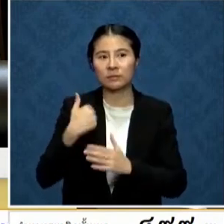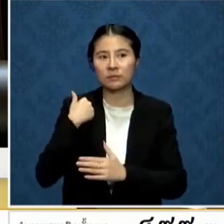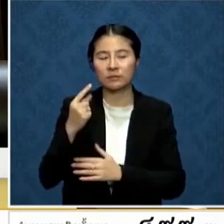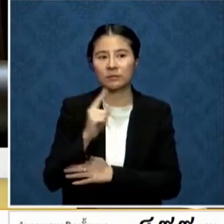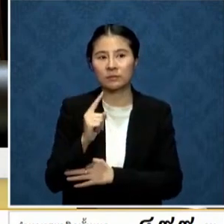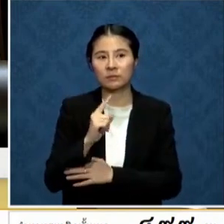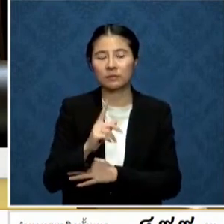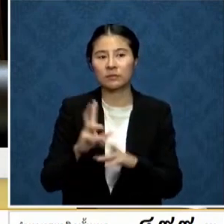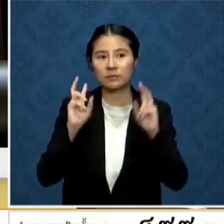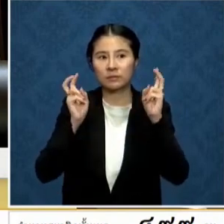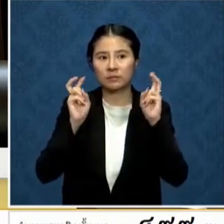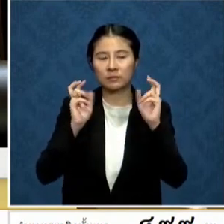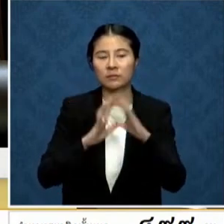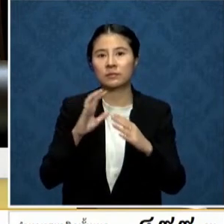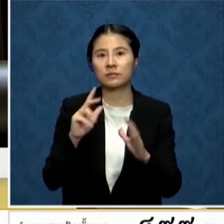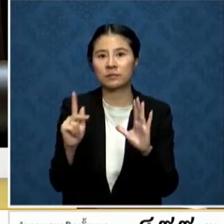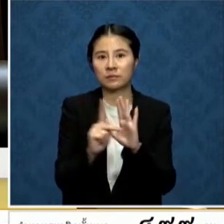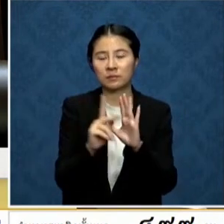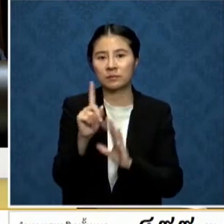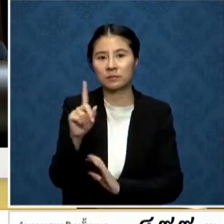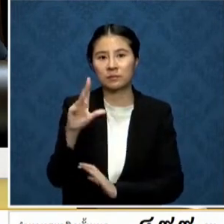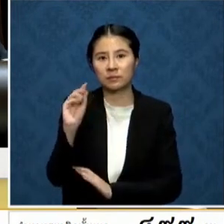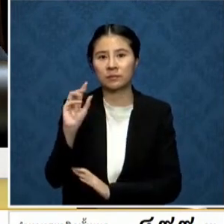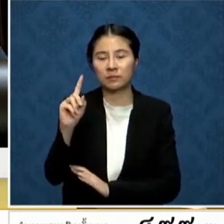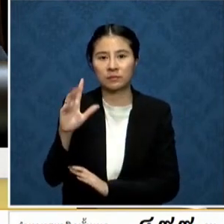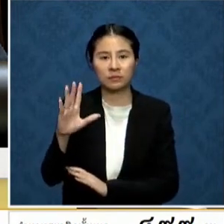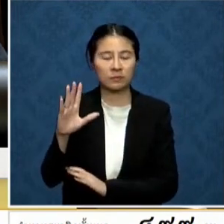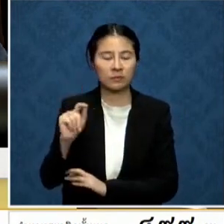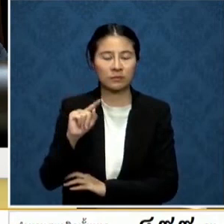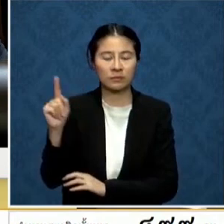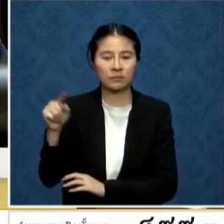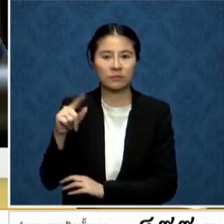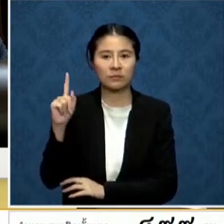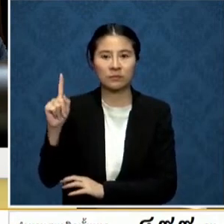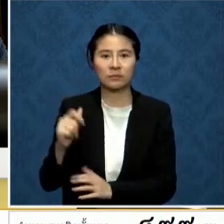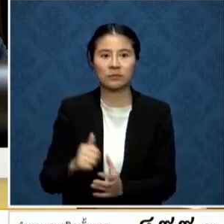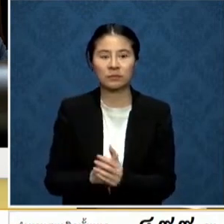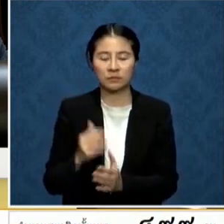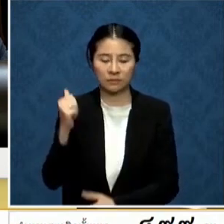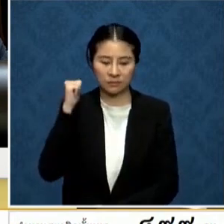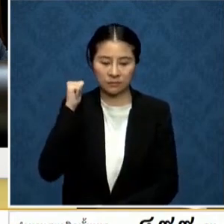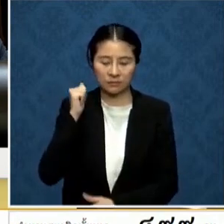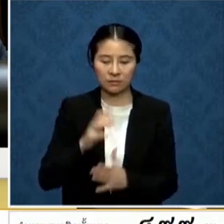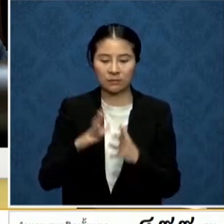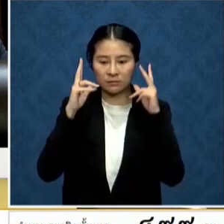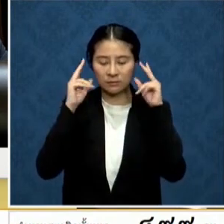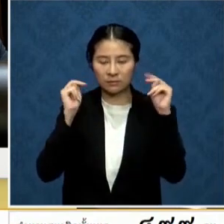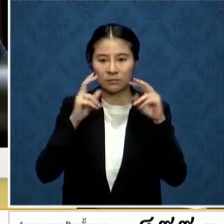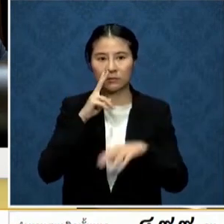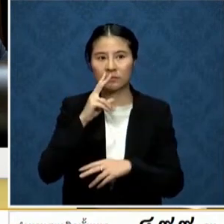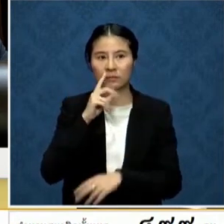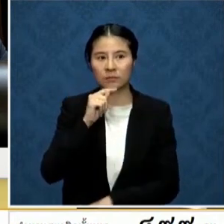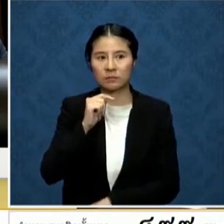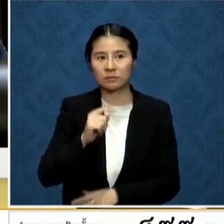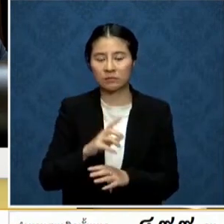นะครับอยู่ในข้อบังคับข้อที่ 1555/1และอื่นๆที่ถัดมาเดิมปกติแล้วนายกมนตรีที่จะมาตอบกระทู้